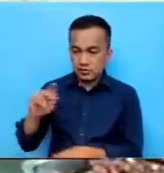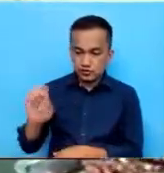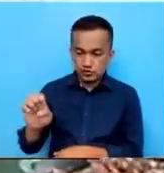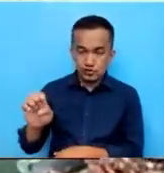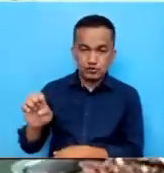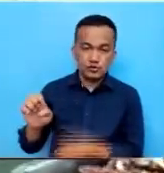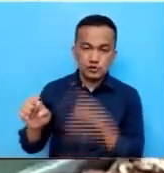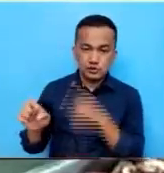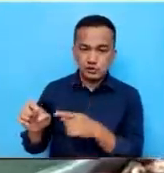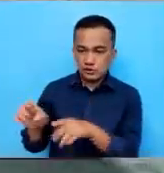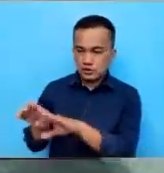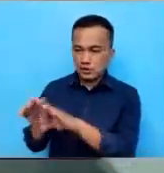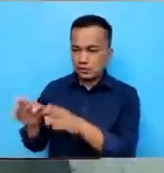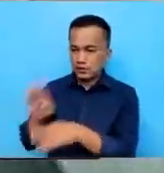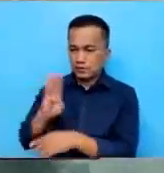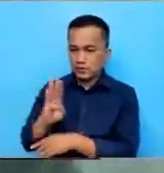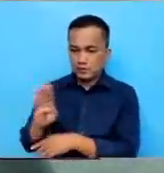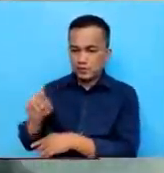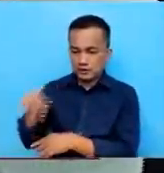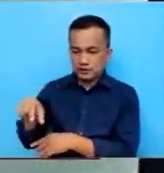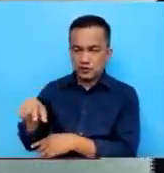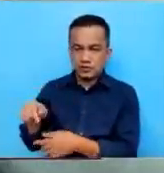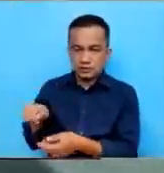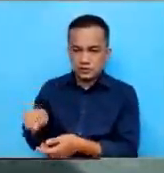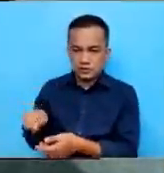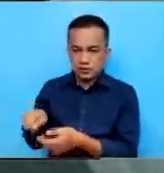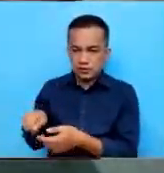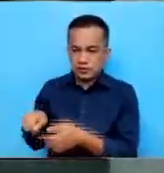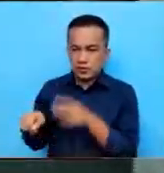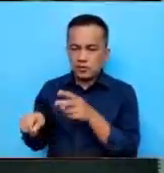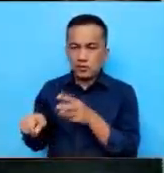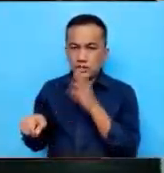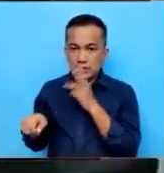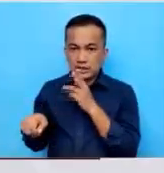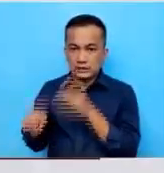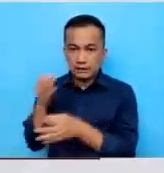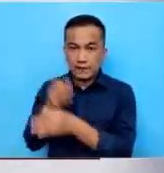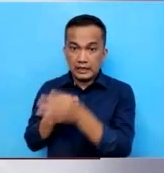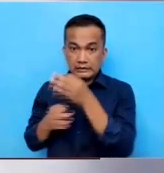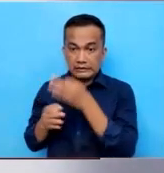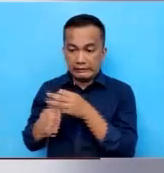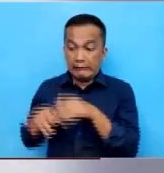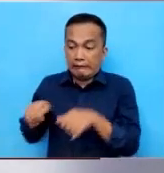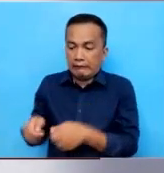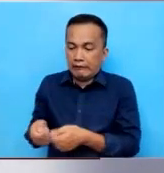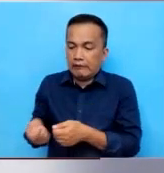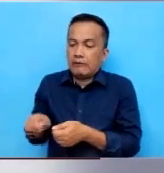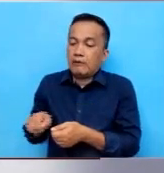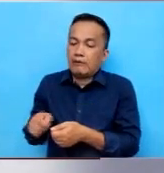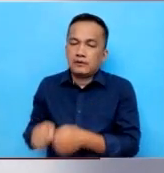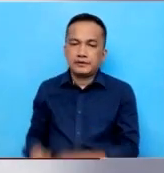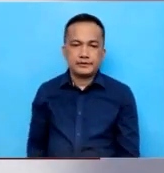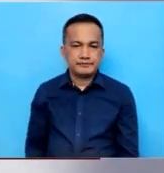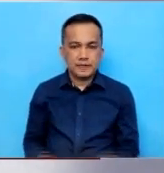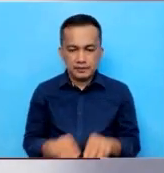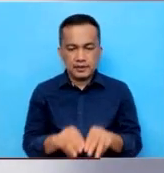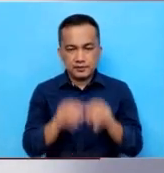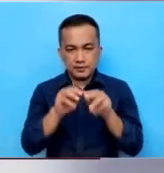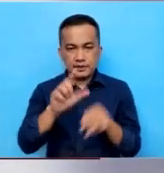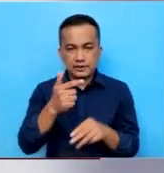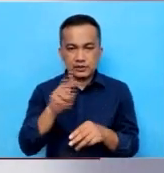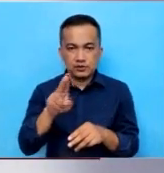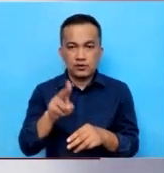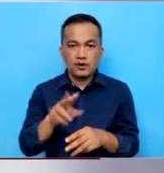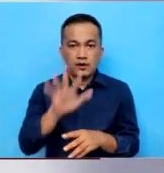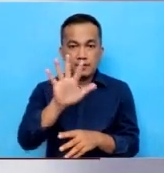rin ang barbecuehan niya habang nakababad ang mga paa sa baha. Ayon sa Malabon LGU, 5 araw nang binabaha